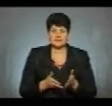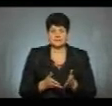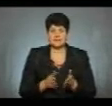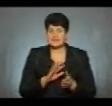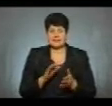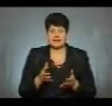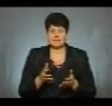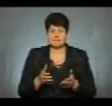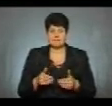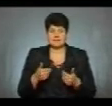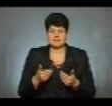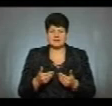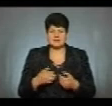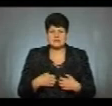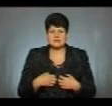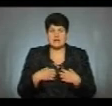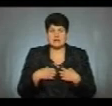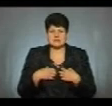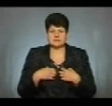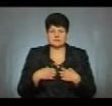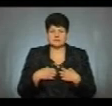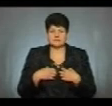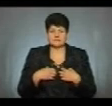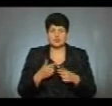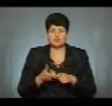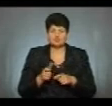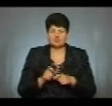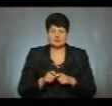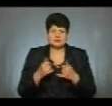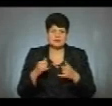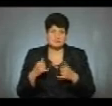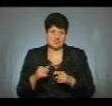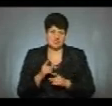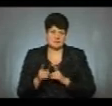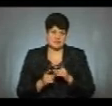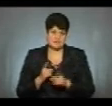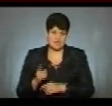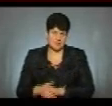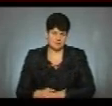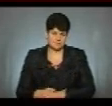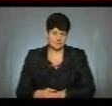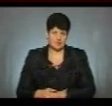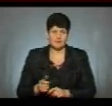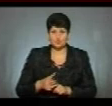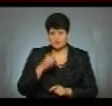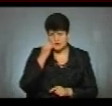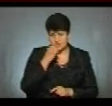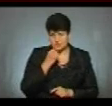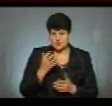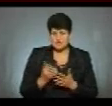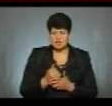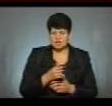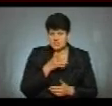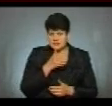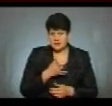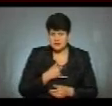не піддаватись цим стресовим, дуже динамічним змінам. Я вам дуже дякую, що знайшли для нас час